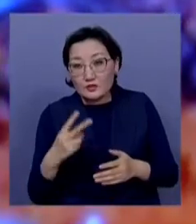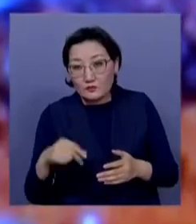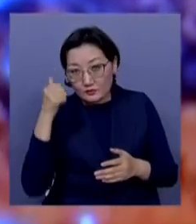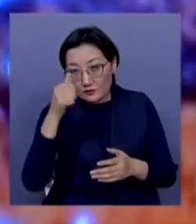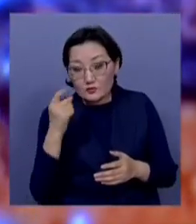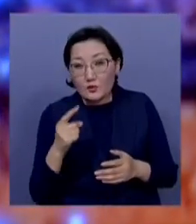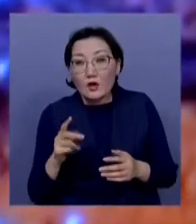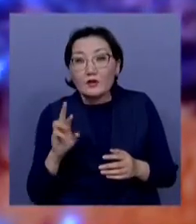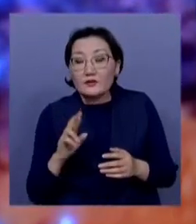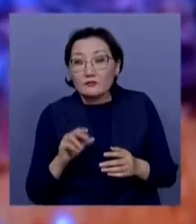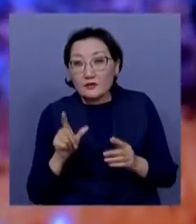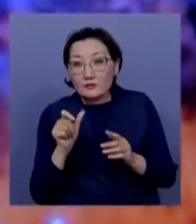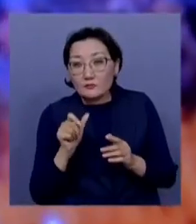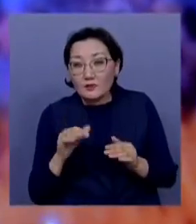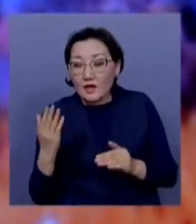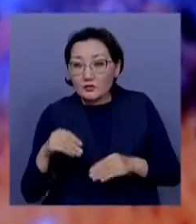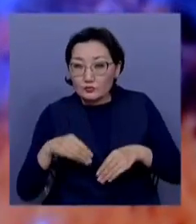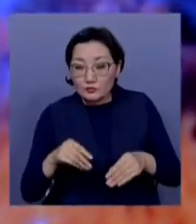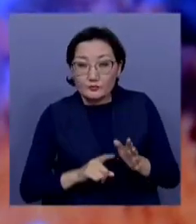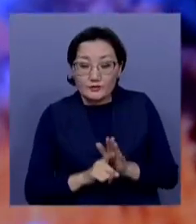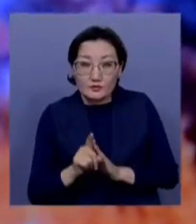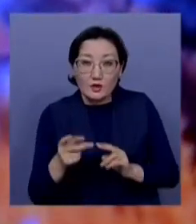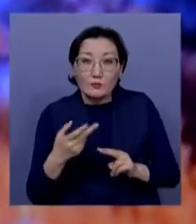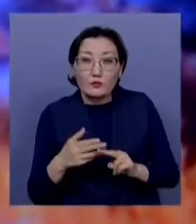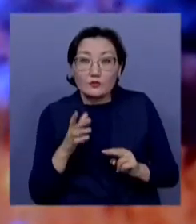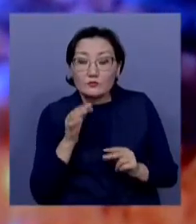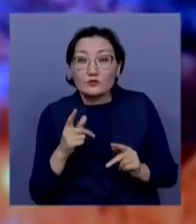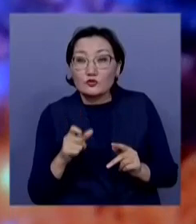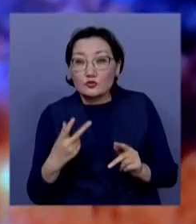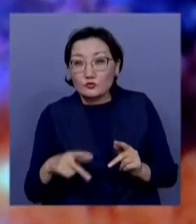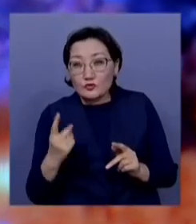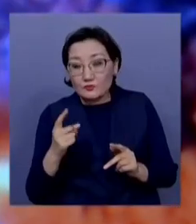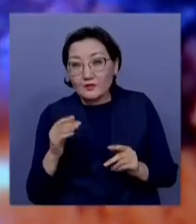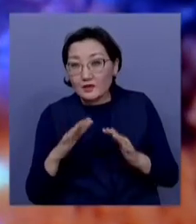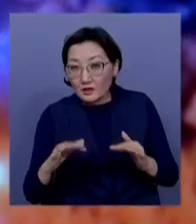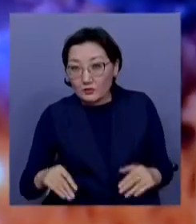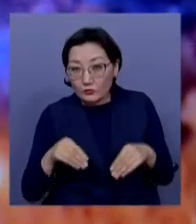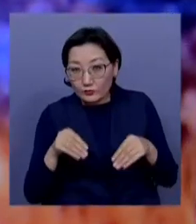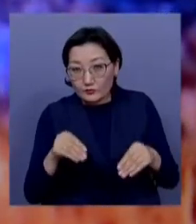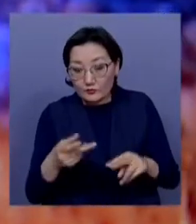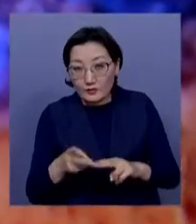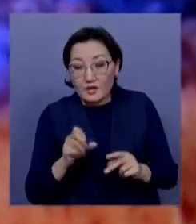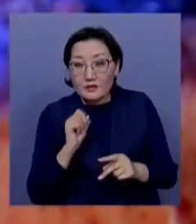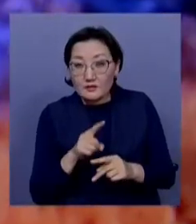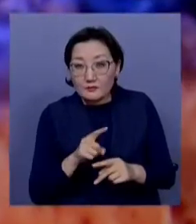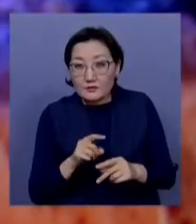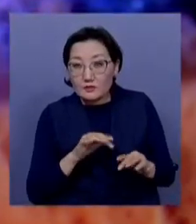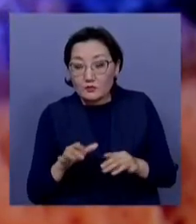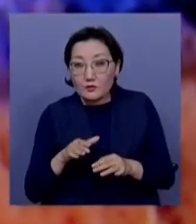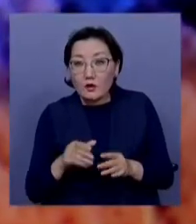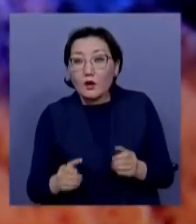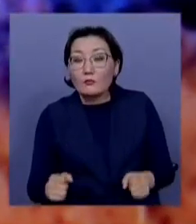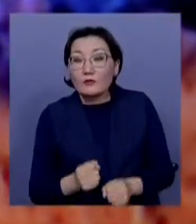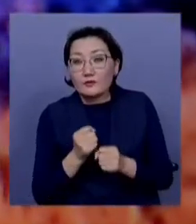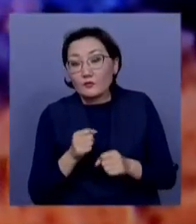2020 жылды ағаш отырғызумен бастаған еді. Бүгінгінің өзінде 131 түп қараға егілді. Осылайша тапсырылған іс көтерілген